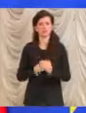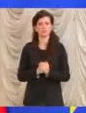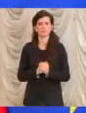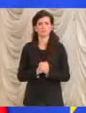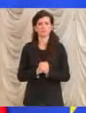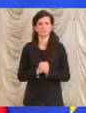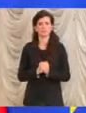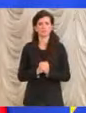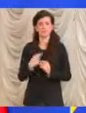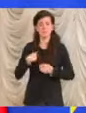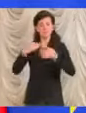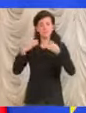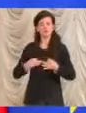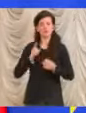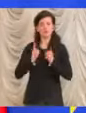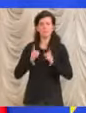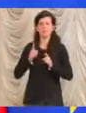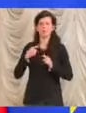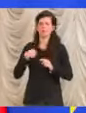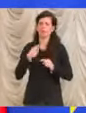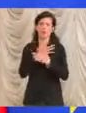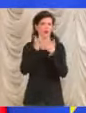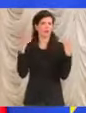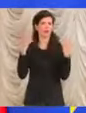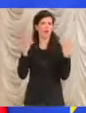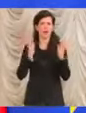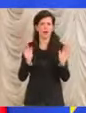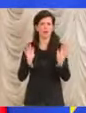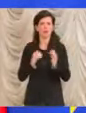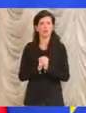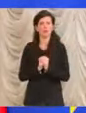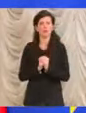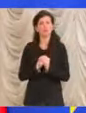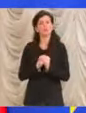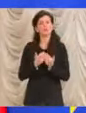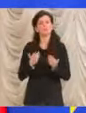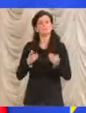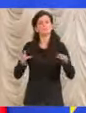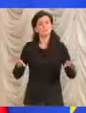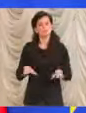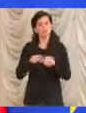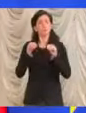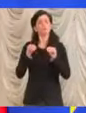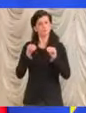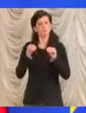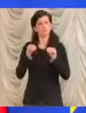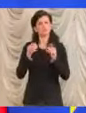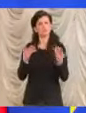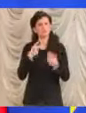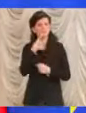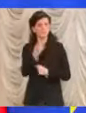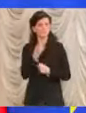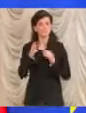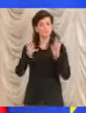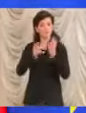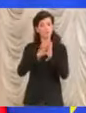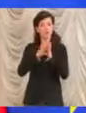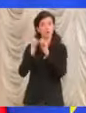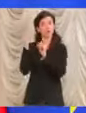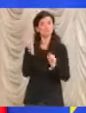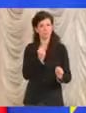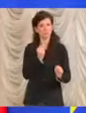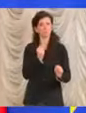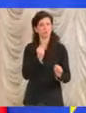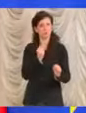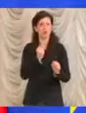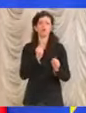nostre decisioni politiche abbiamo fatto una scelta partiamo dal presupposto che la nostra costituzione si contempla degli